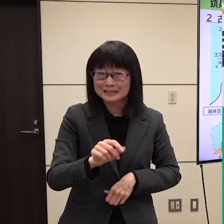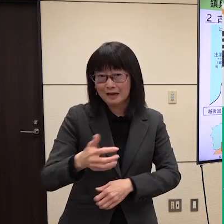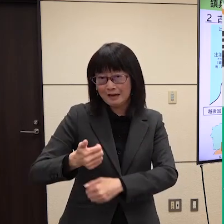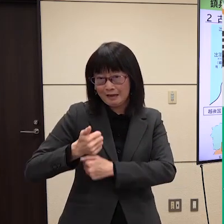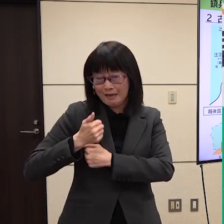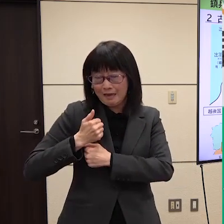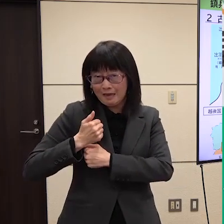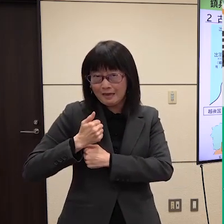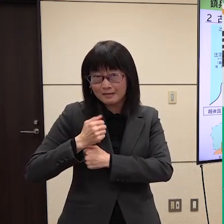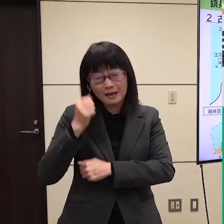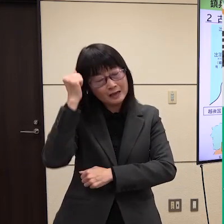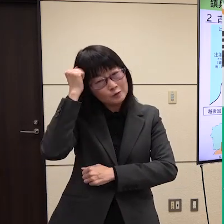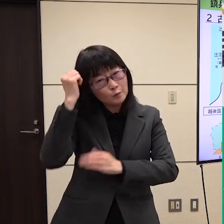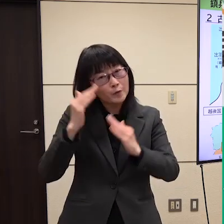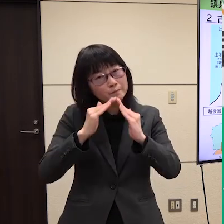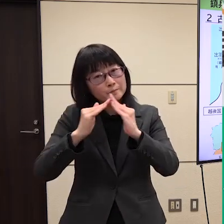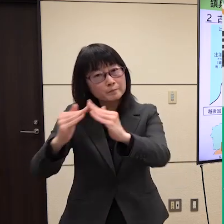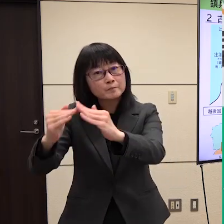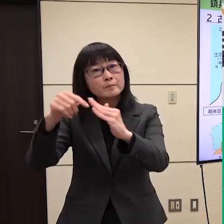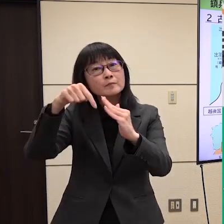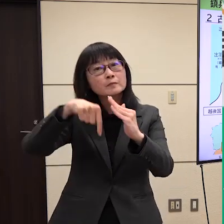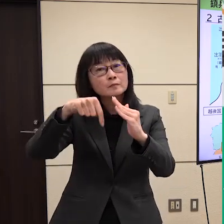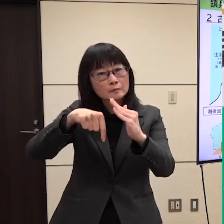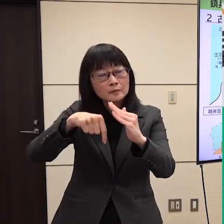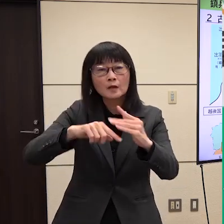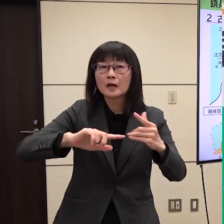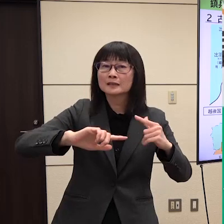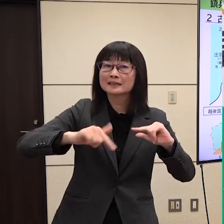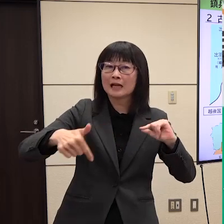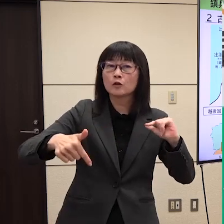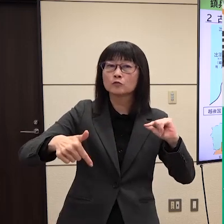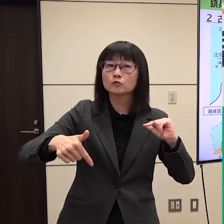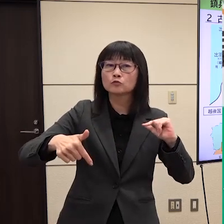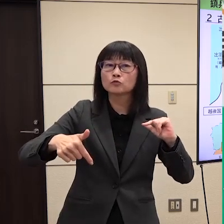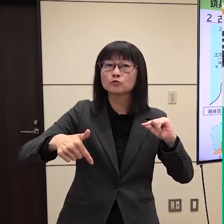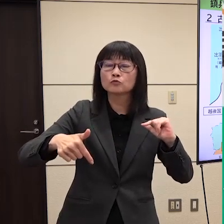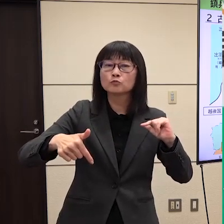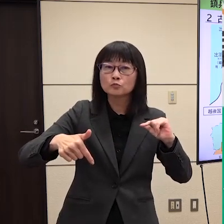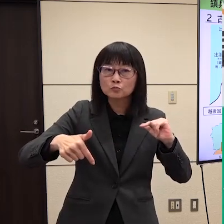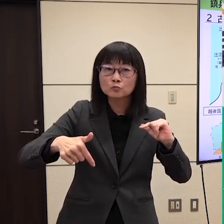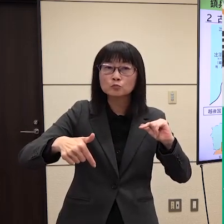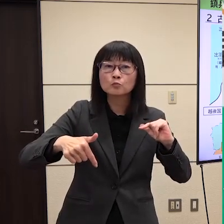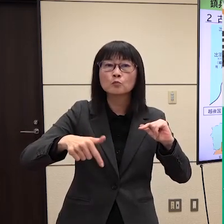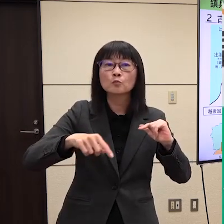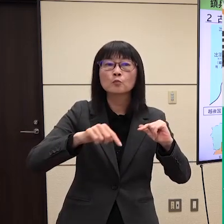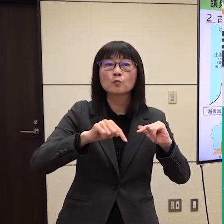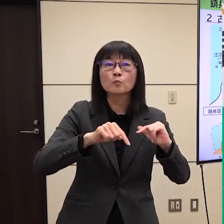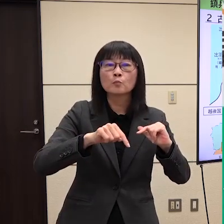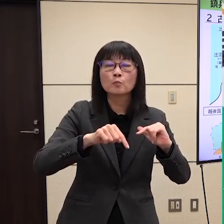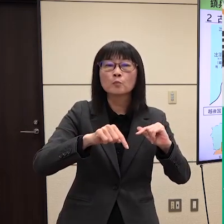そういったがといいますかね、そういったところとは違って非常に多くて、かつ